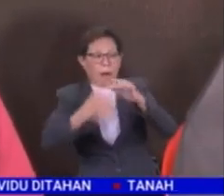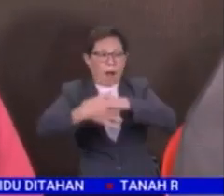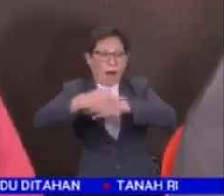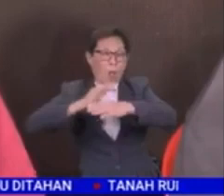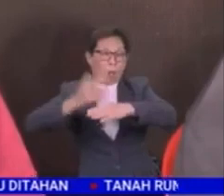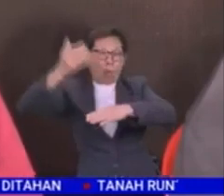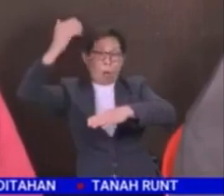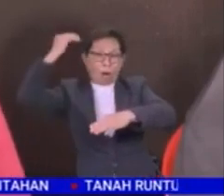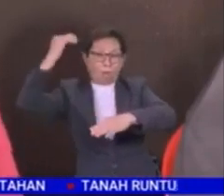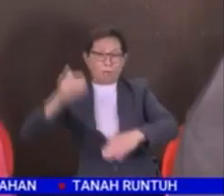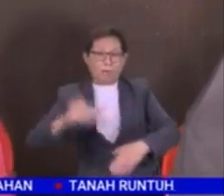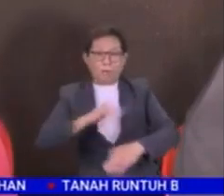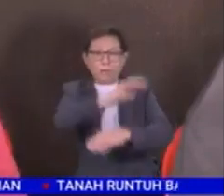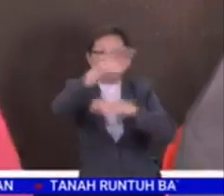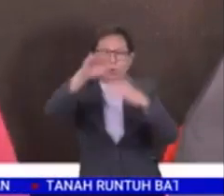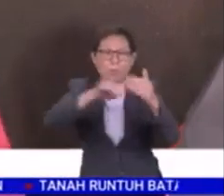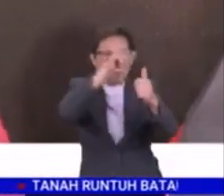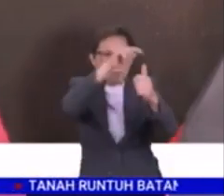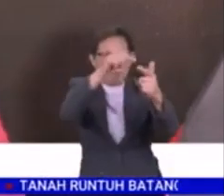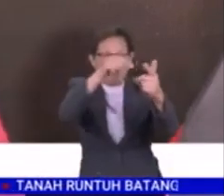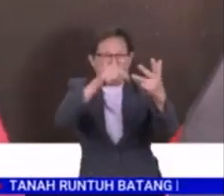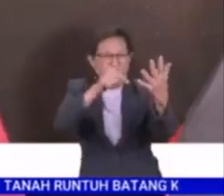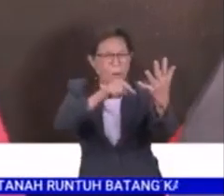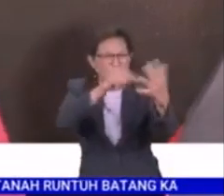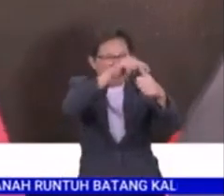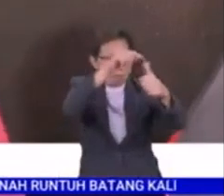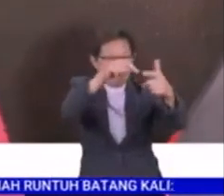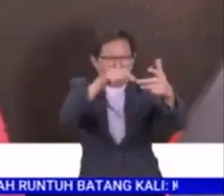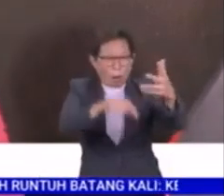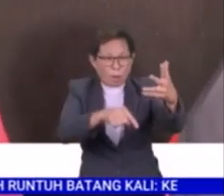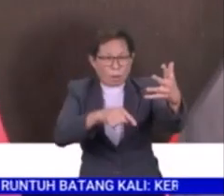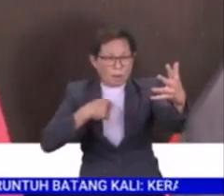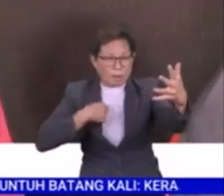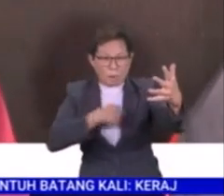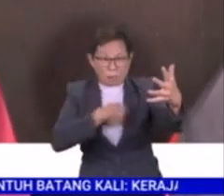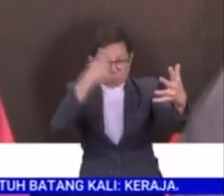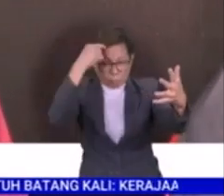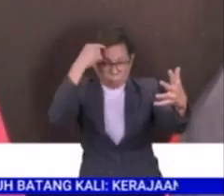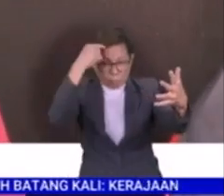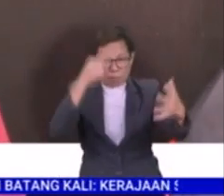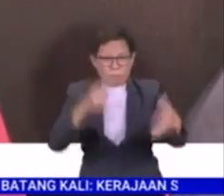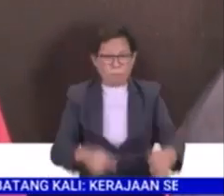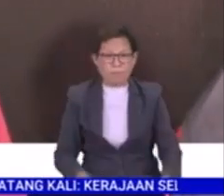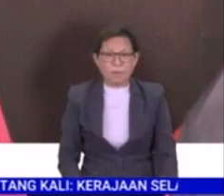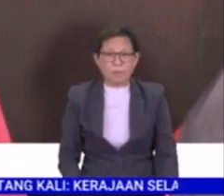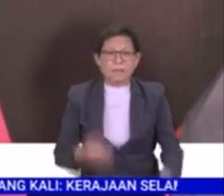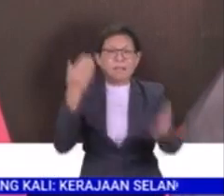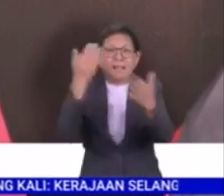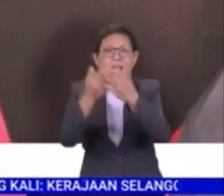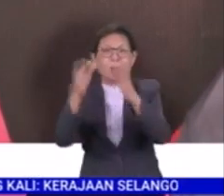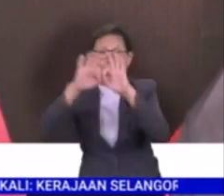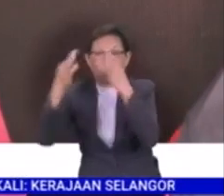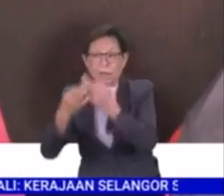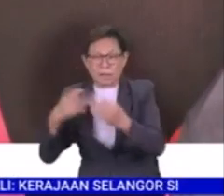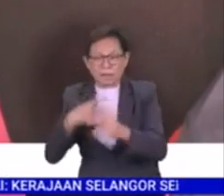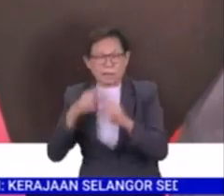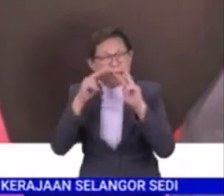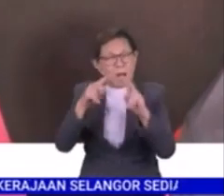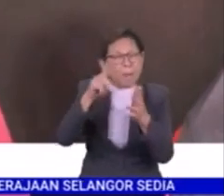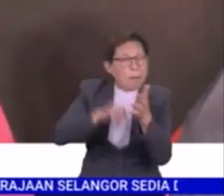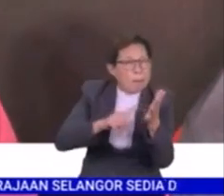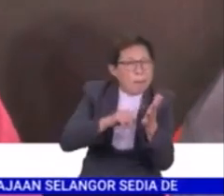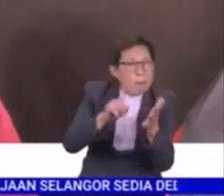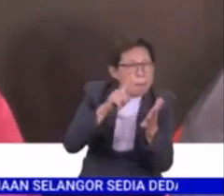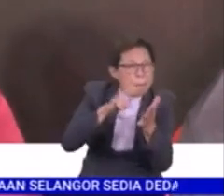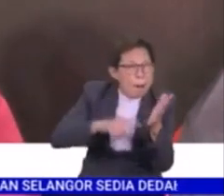dia hilang itu semua aspek-aspek itu kita ambil kira sehingga kepada keluarga itu juga. Jadi kita akan melihat apa yang perlu kita bantu